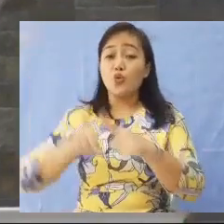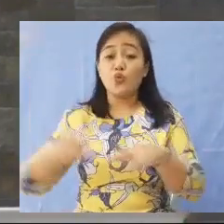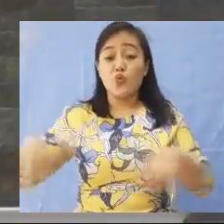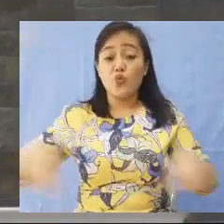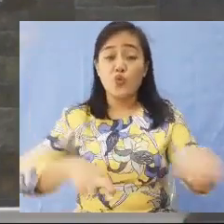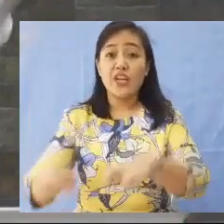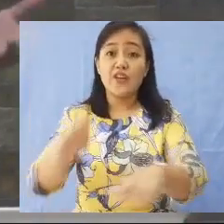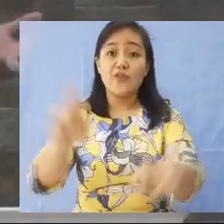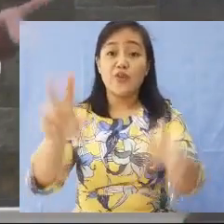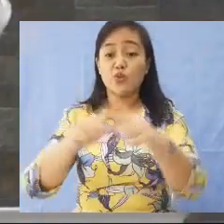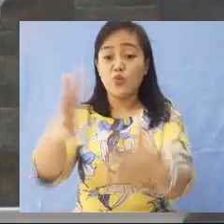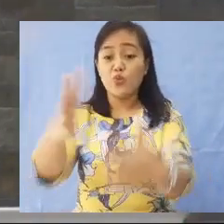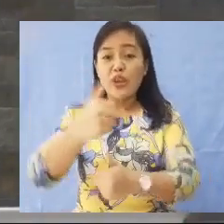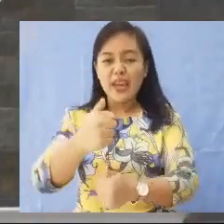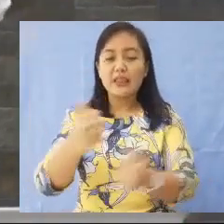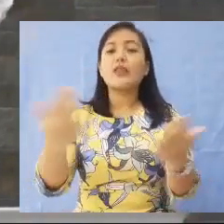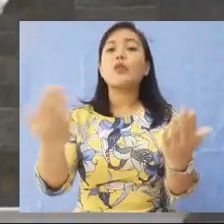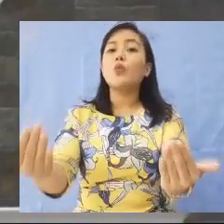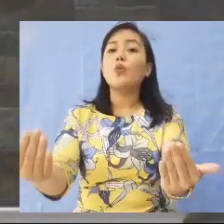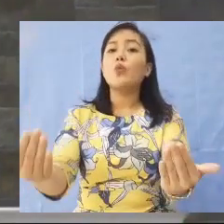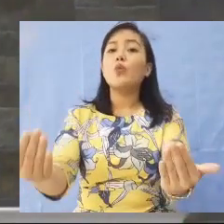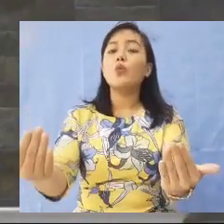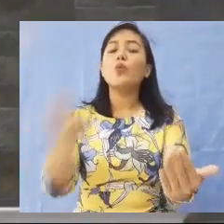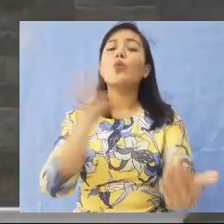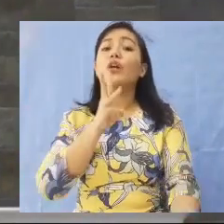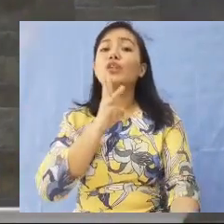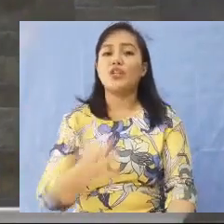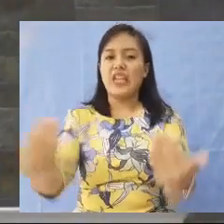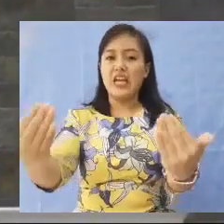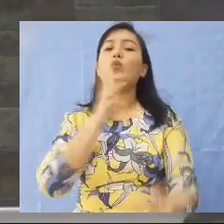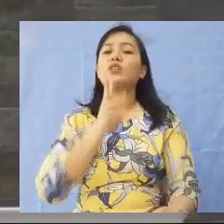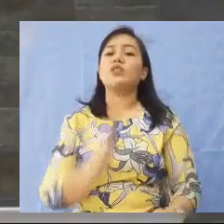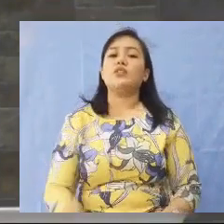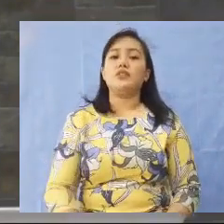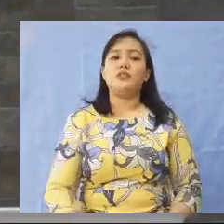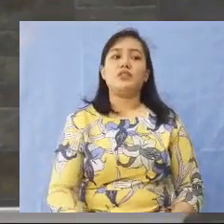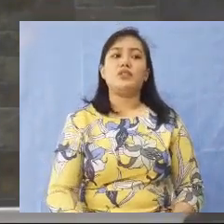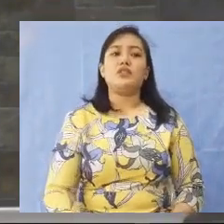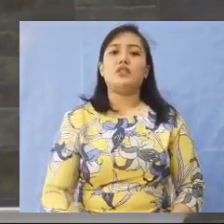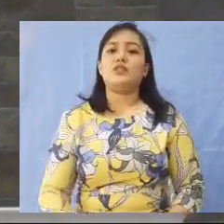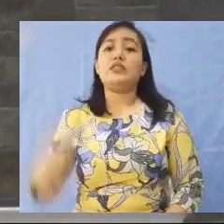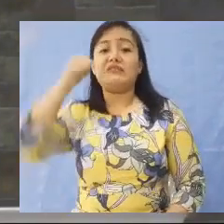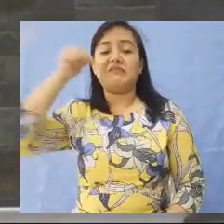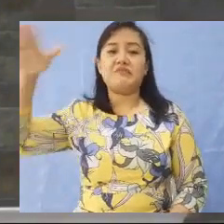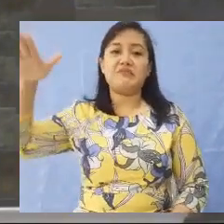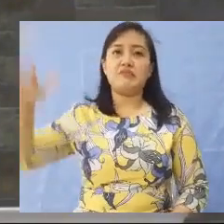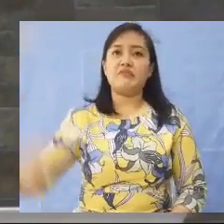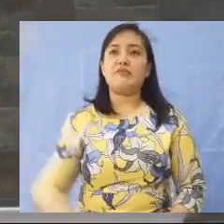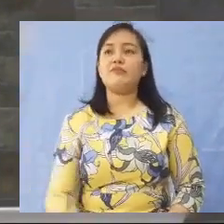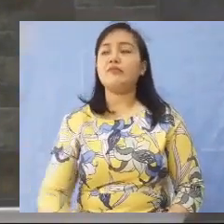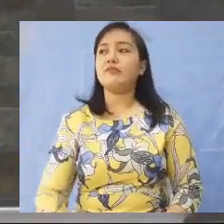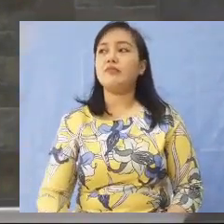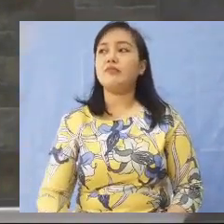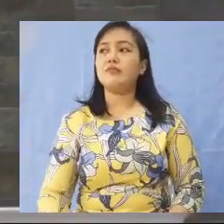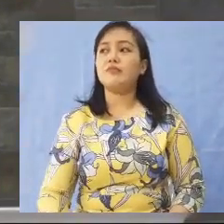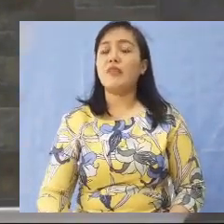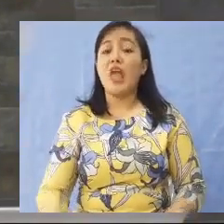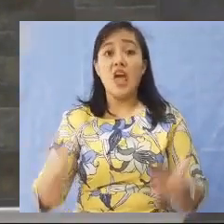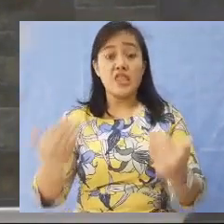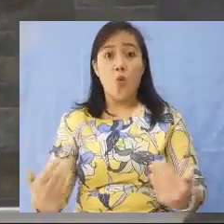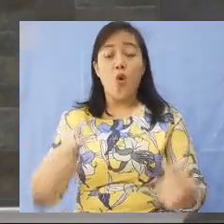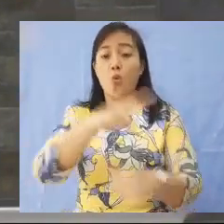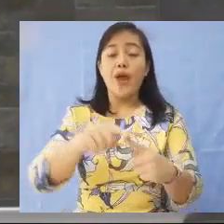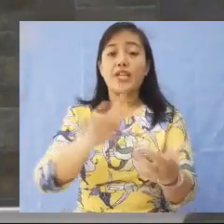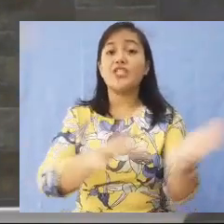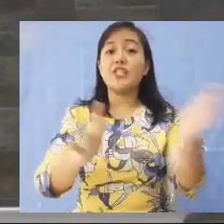nila sa anumang mga household chores po nila. So babae po ang nag-iigib. So meron pong lumapit na Samaritan woman doon po sa